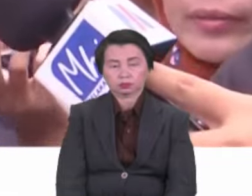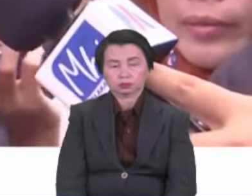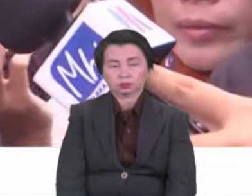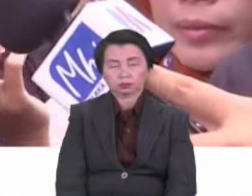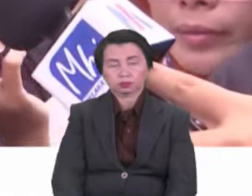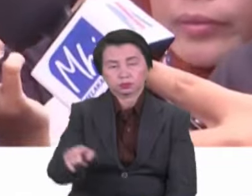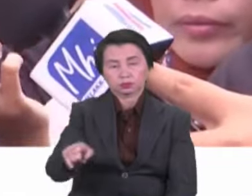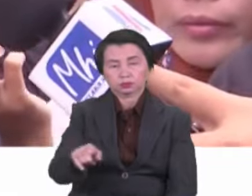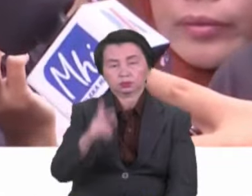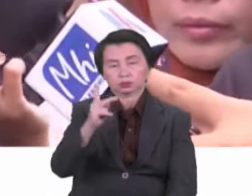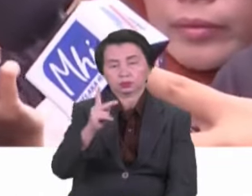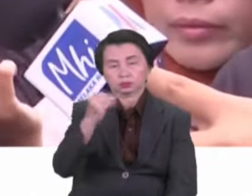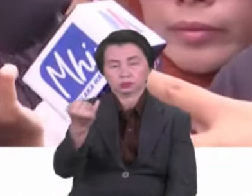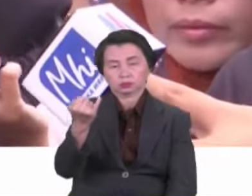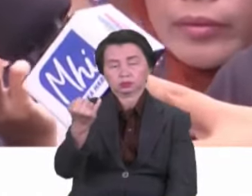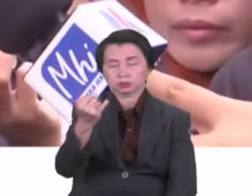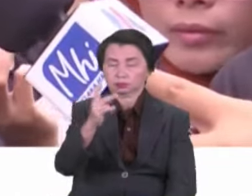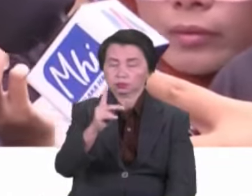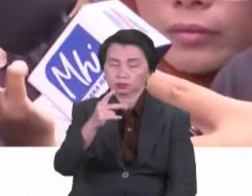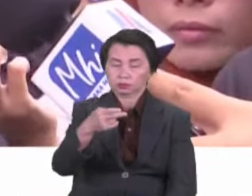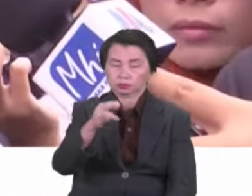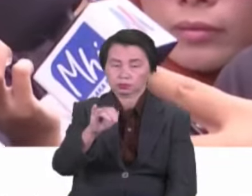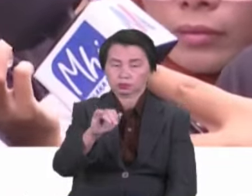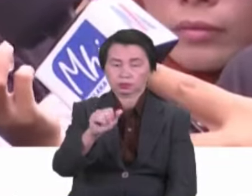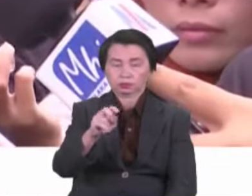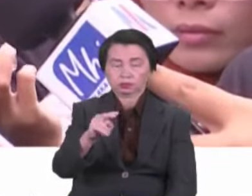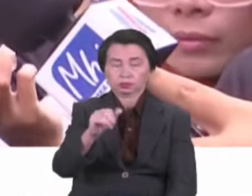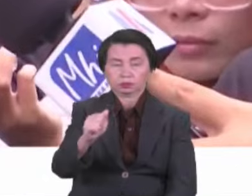Ini khianat lah. Banyaknya khianat. Ya.